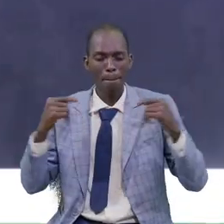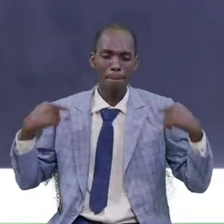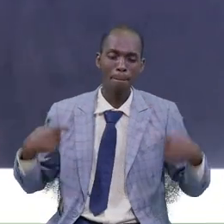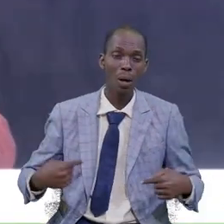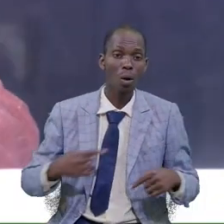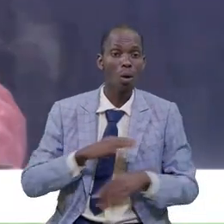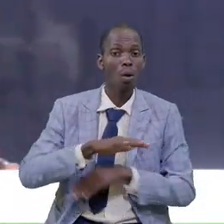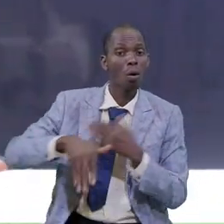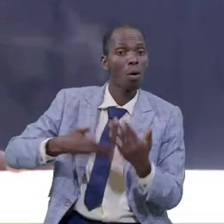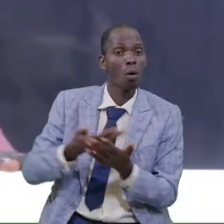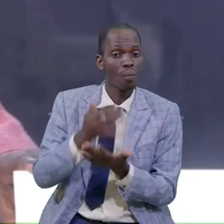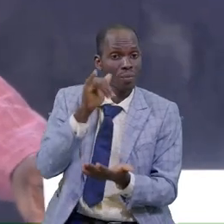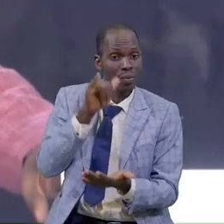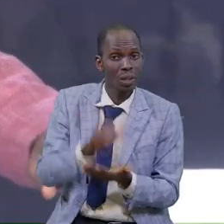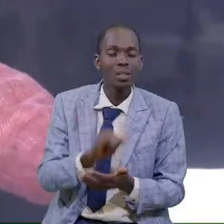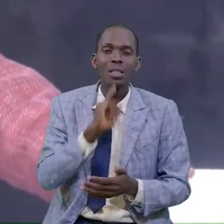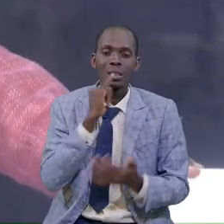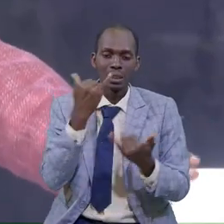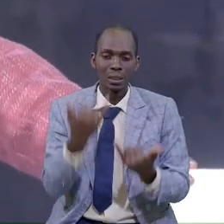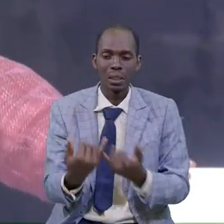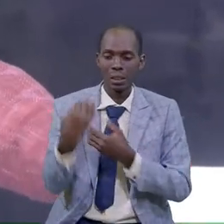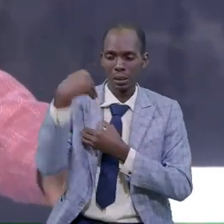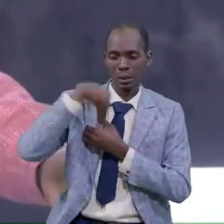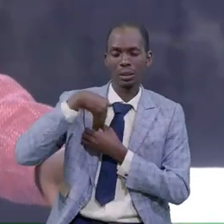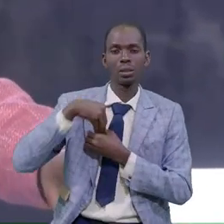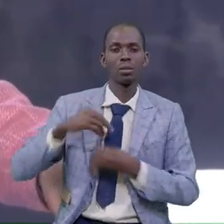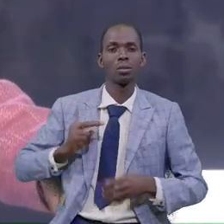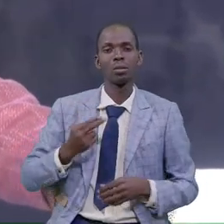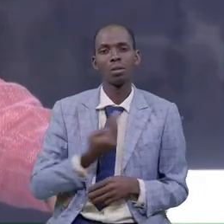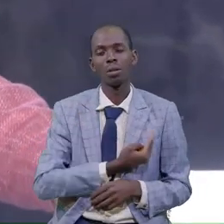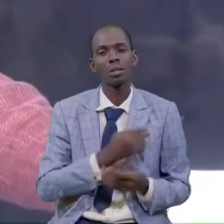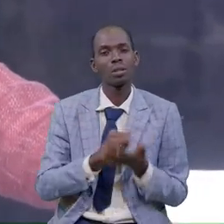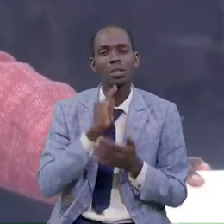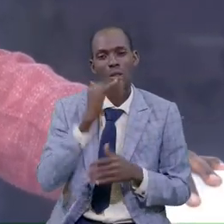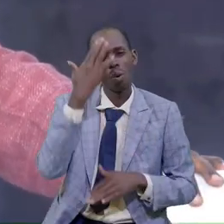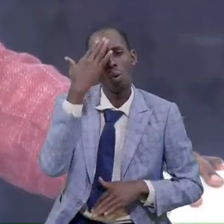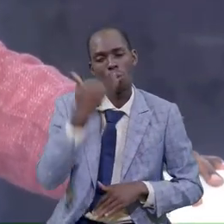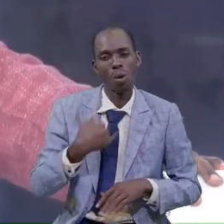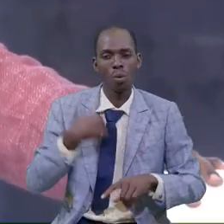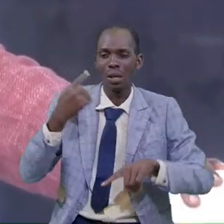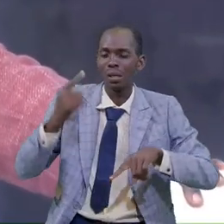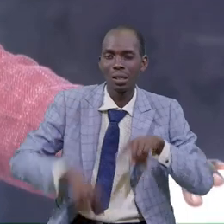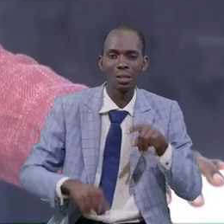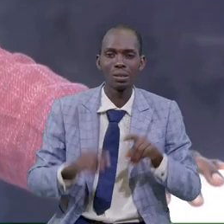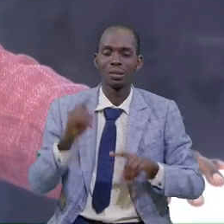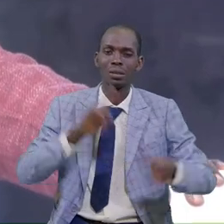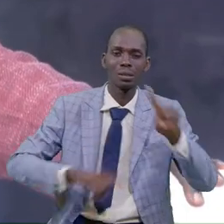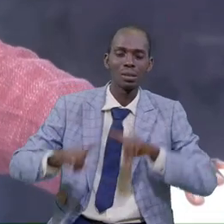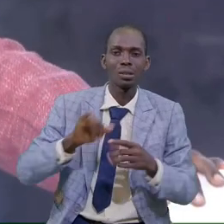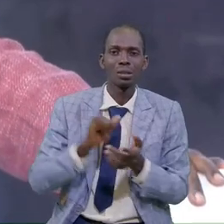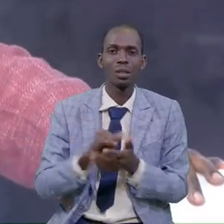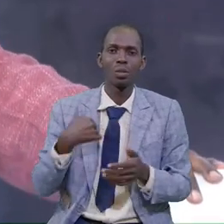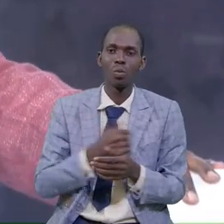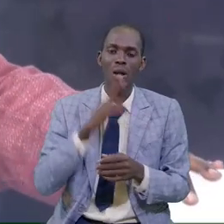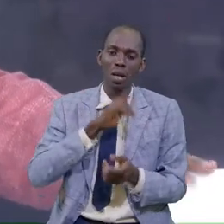Tout cela est maintenant en nous. C'est pourquoi nous n'arrivons pas à dire que nous voulons changer le monde, à moins que